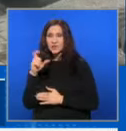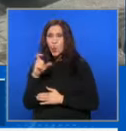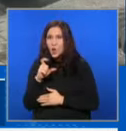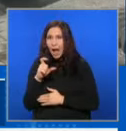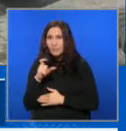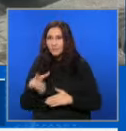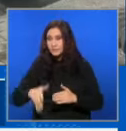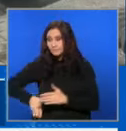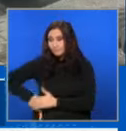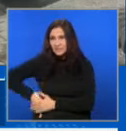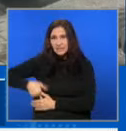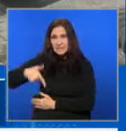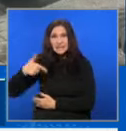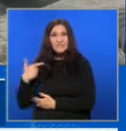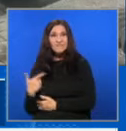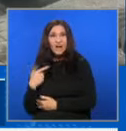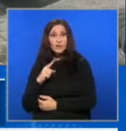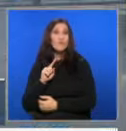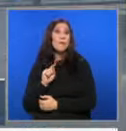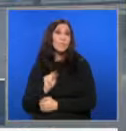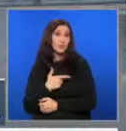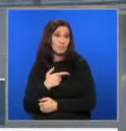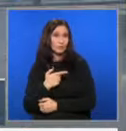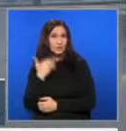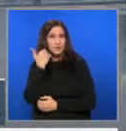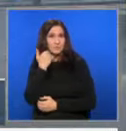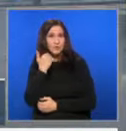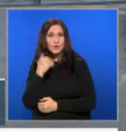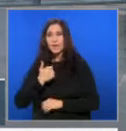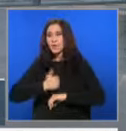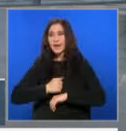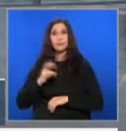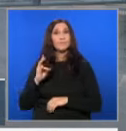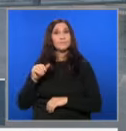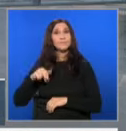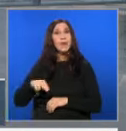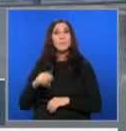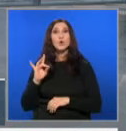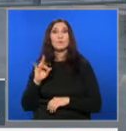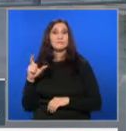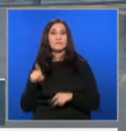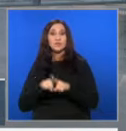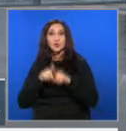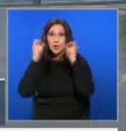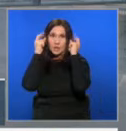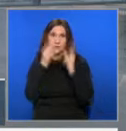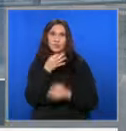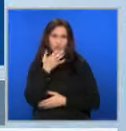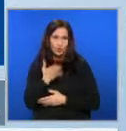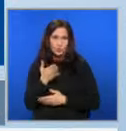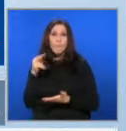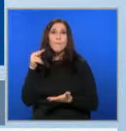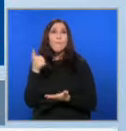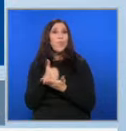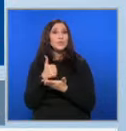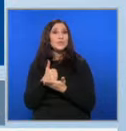е извадил и въпросния пистолет. Изпълнителният директор на НАП Румен Спецов също реагира на случилото се. В